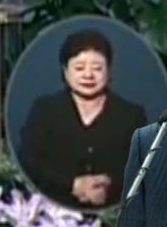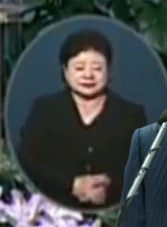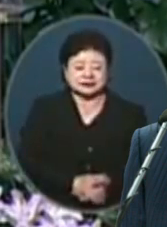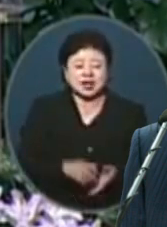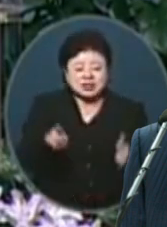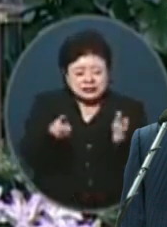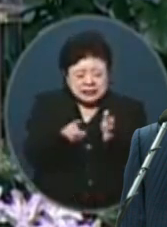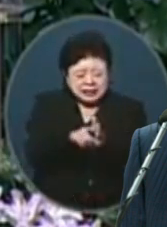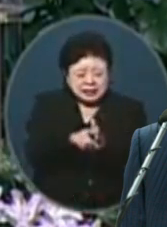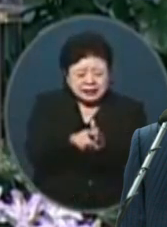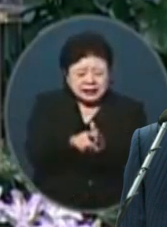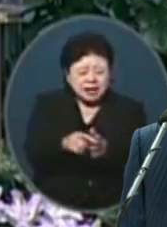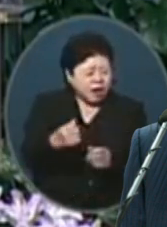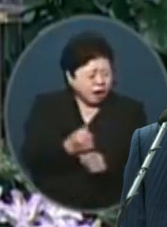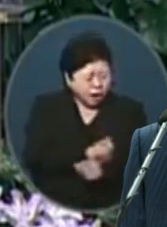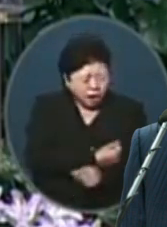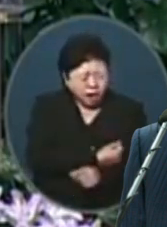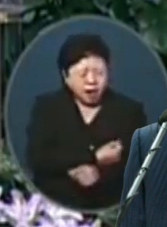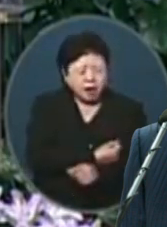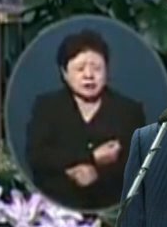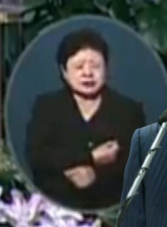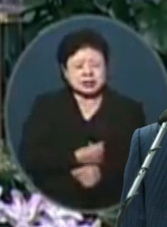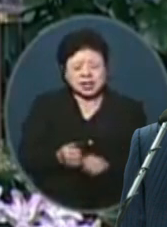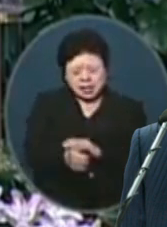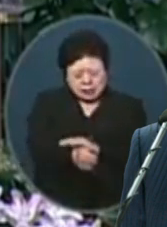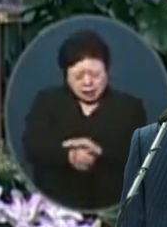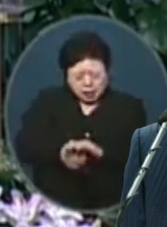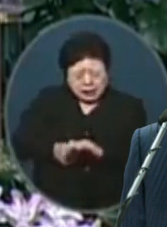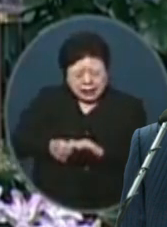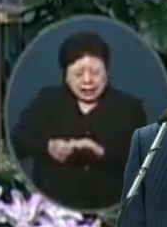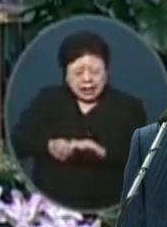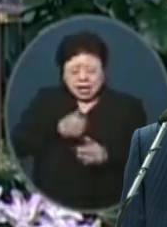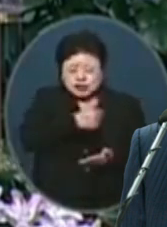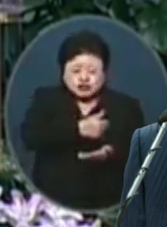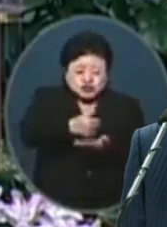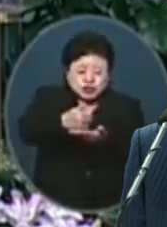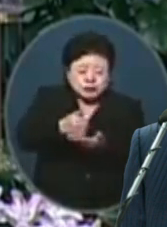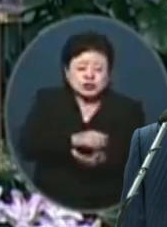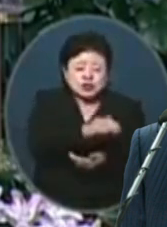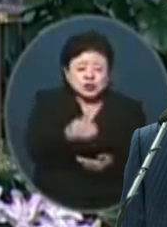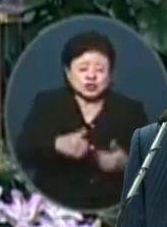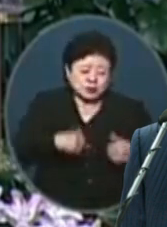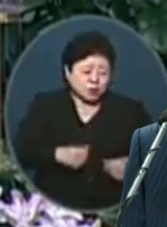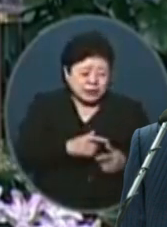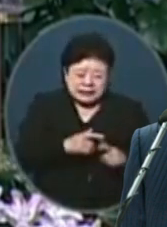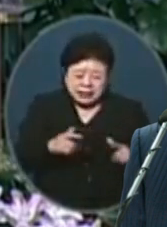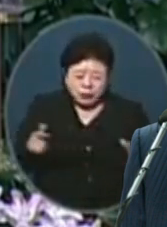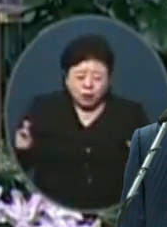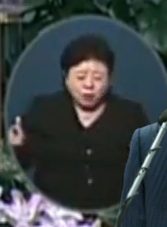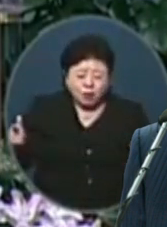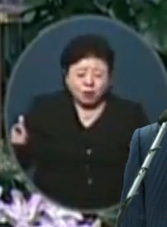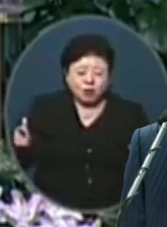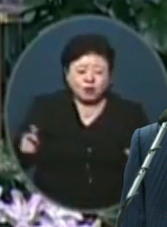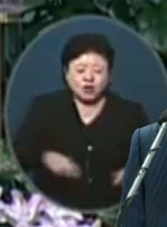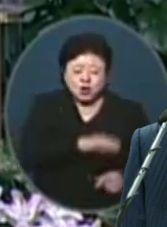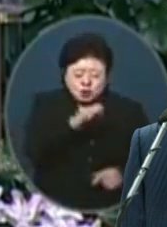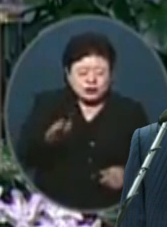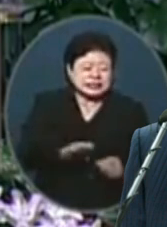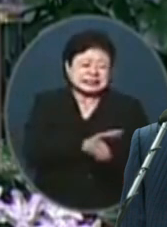신앙이 엄청나게 퇴보할 때 주님은 우리를 포기하지 않습니다.